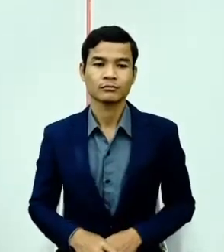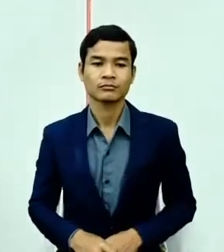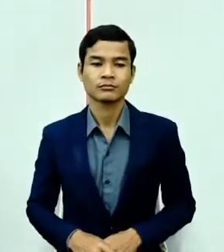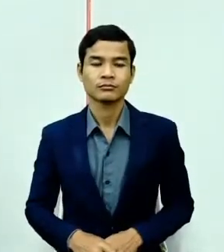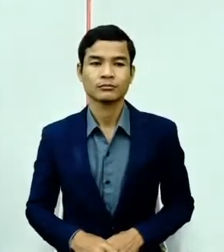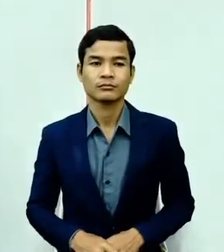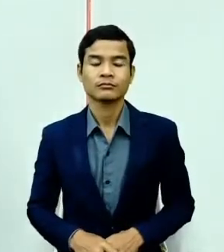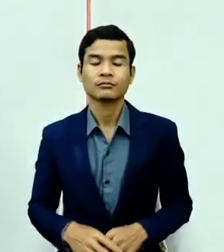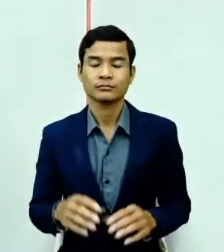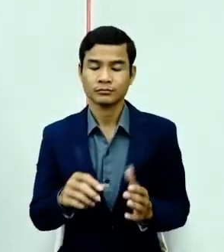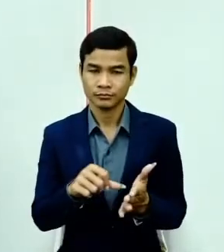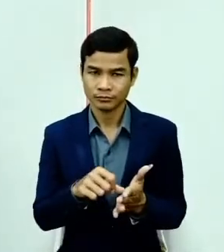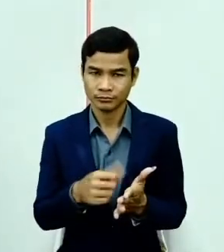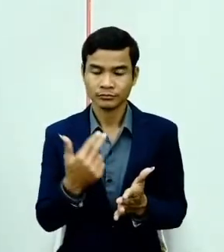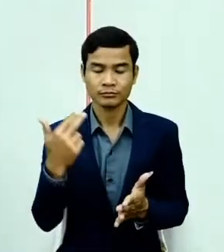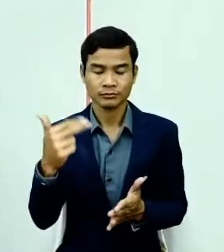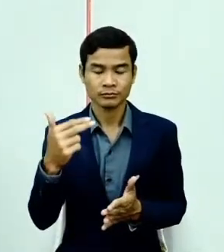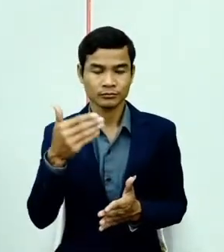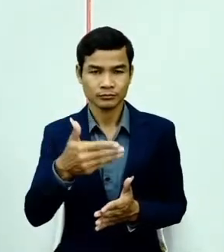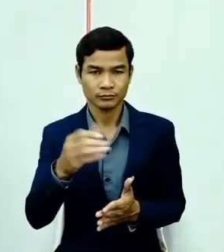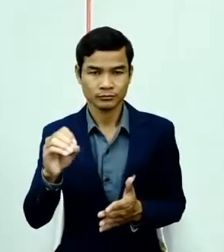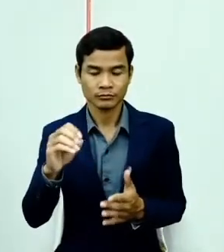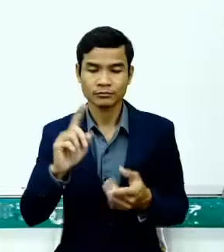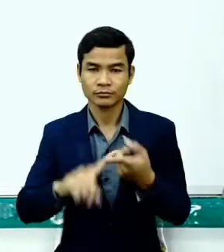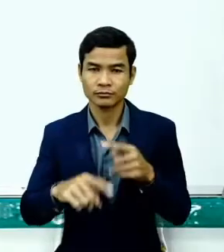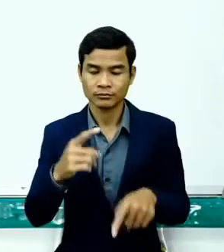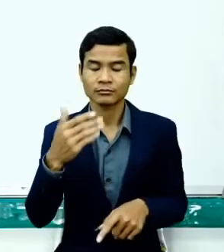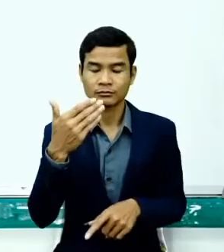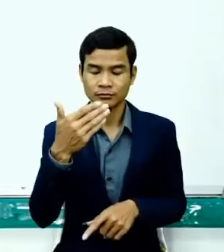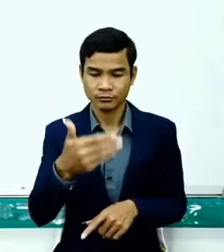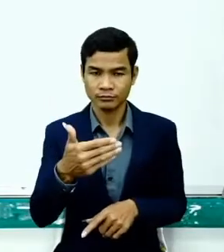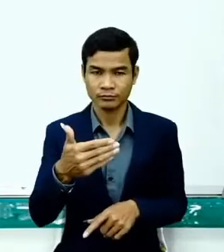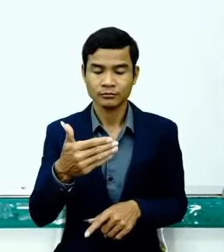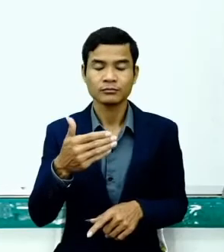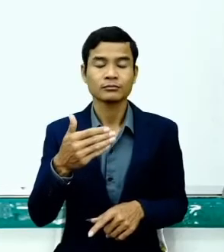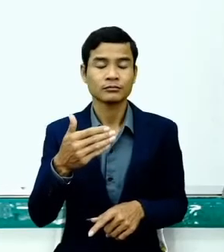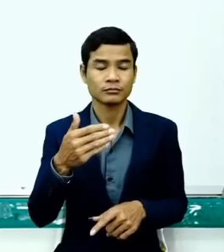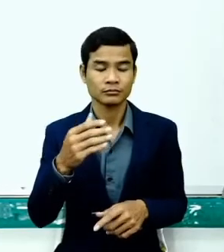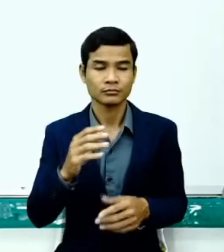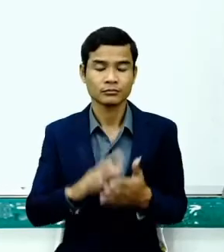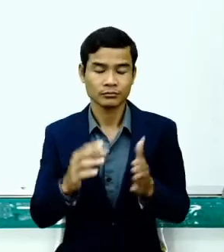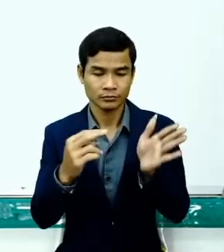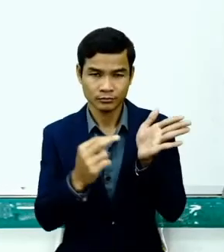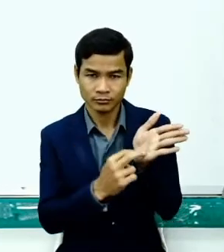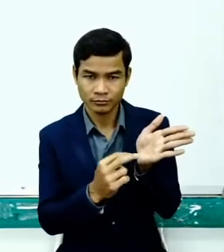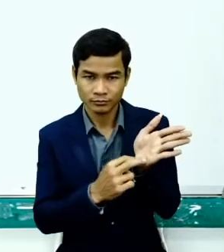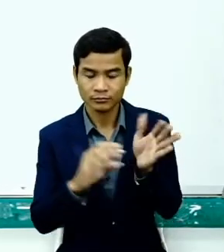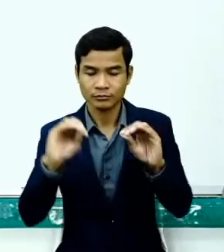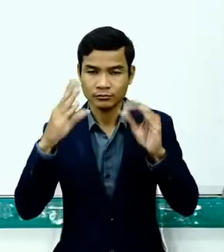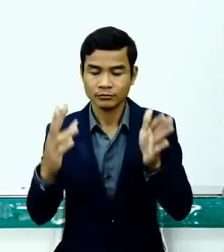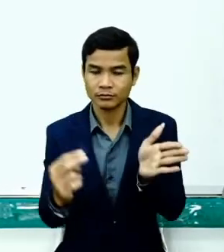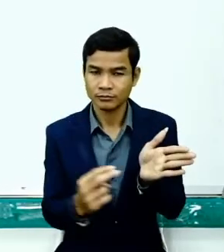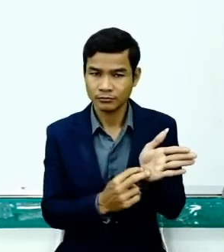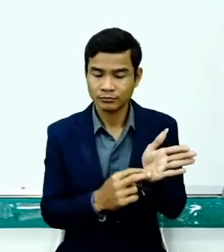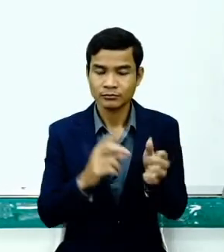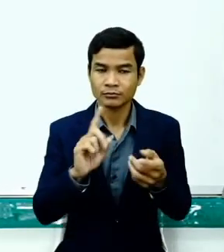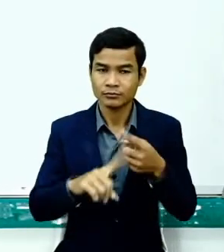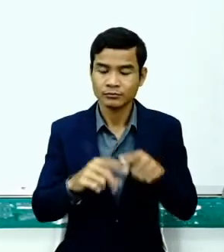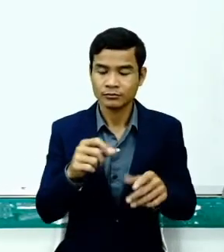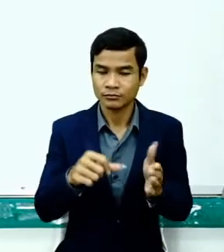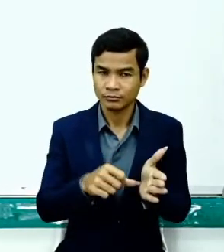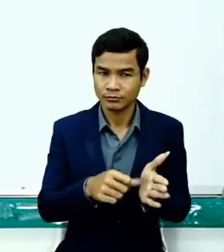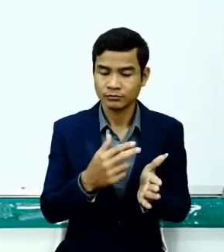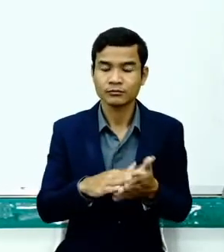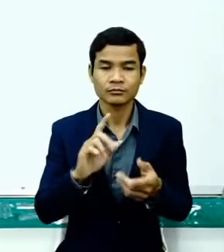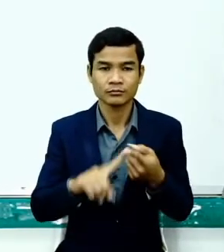ចាអញ្ចឹងនៅទំព័រទី90ដែលមានលេខទំព័រលេខទំព័រគឺលេខនៅខាងក្រោមនេះដែលអ្នកគ្រូចង្អុលកូនបង្ហាញកូ